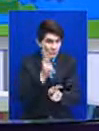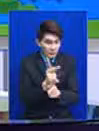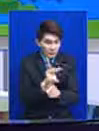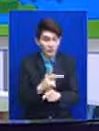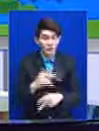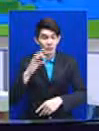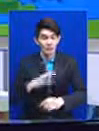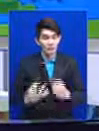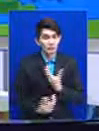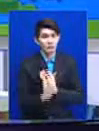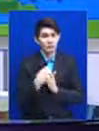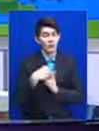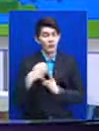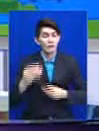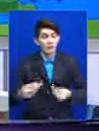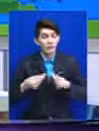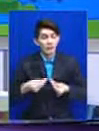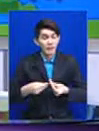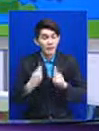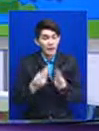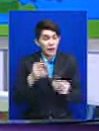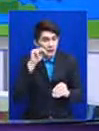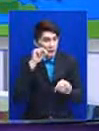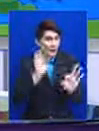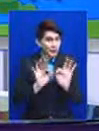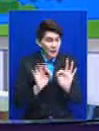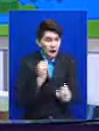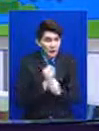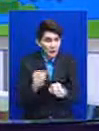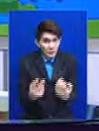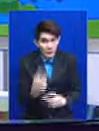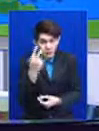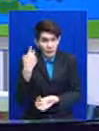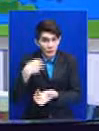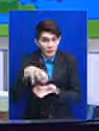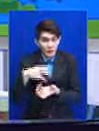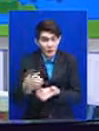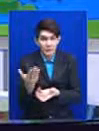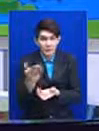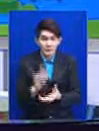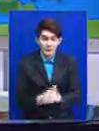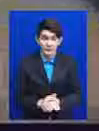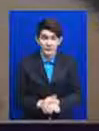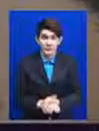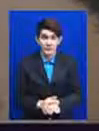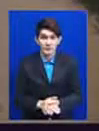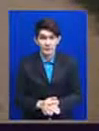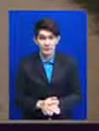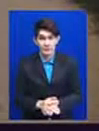ตสำนึกให้ช่วยกันใช้น้ำกันอย่างประหยัดด้วยเขาทำกันอย่างไรติดตามได้จากรายงานค่ะ